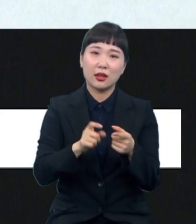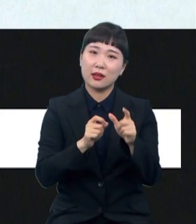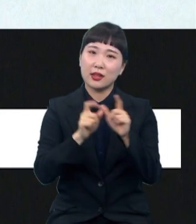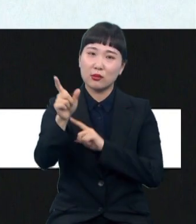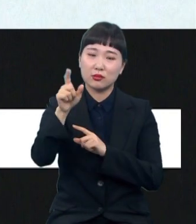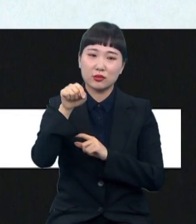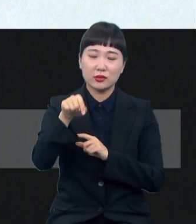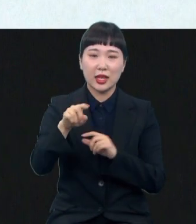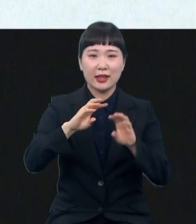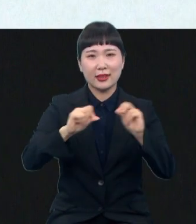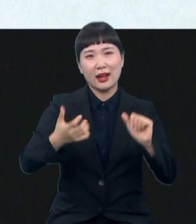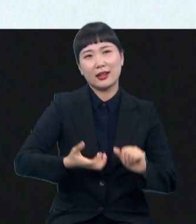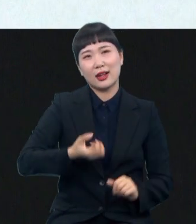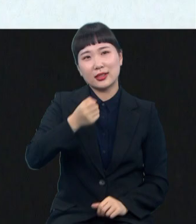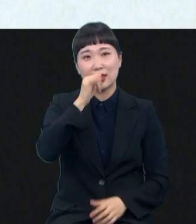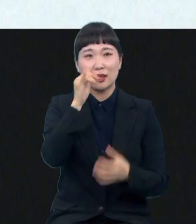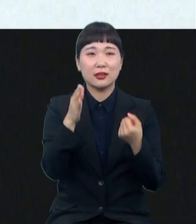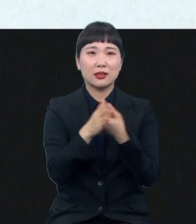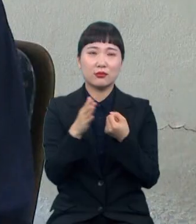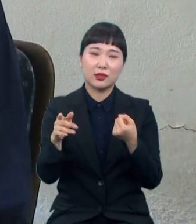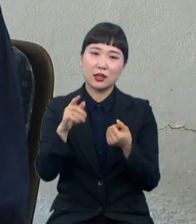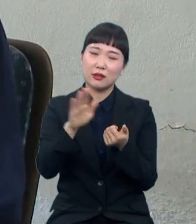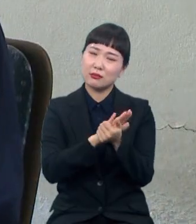손에 쥔 돈이 없을 거란 분석입니다.